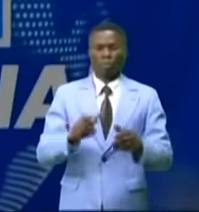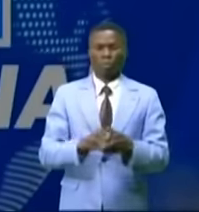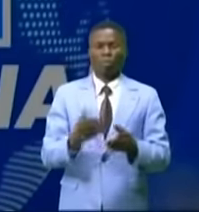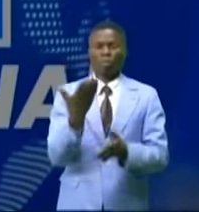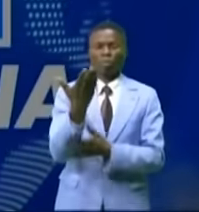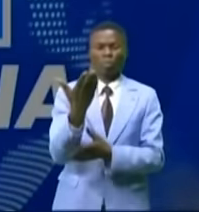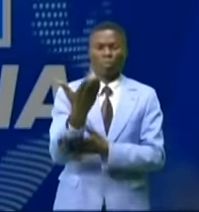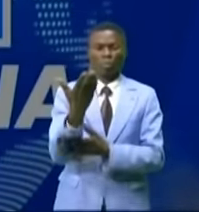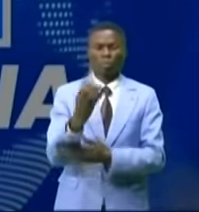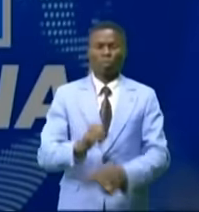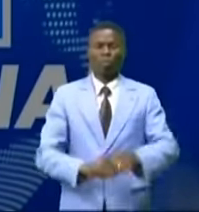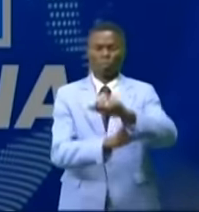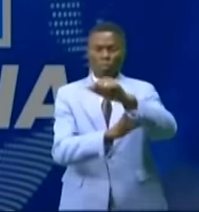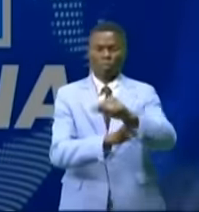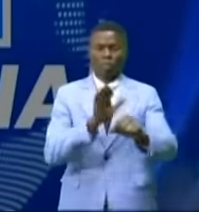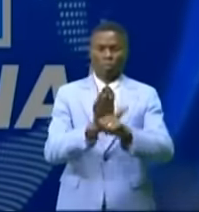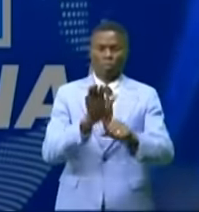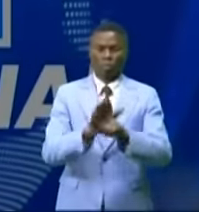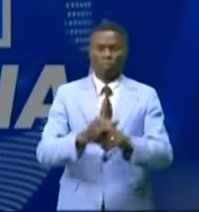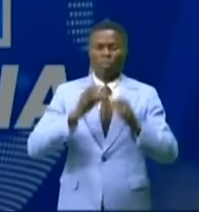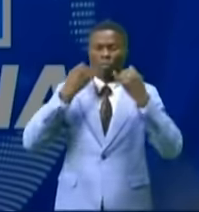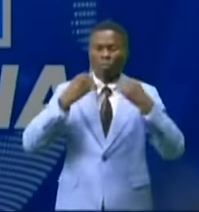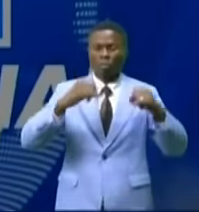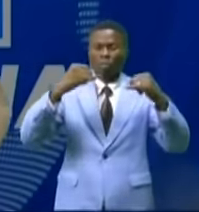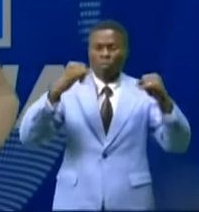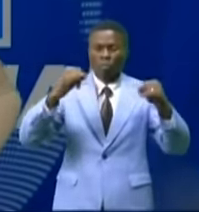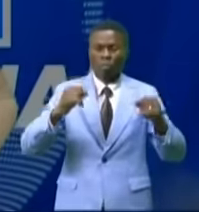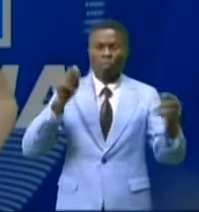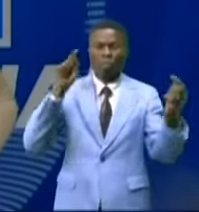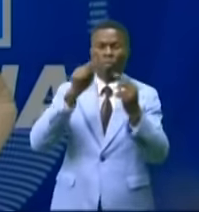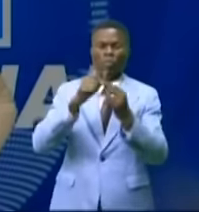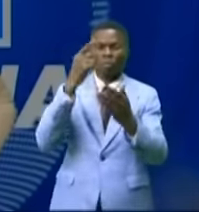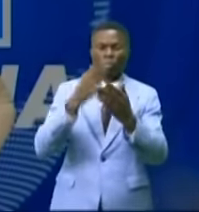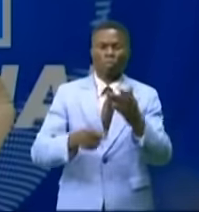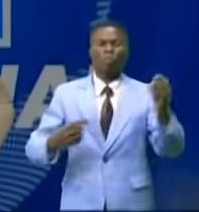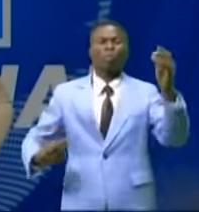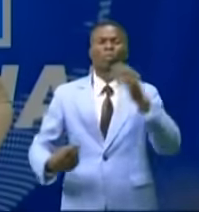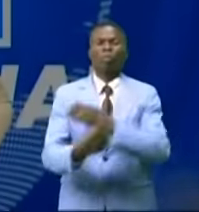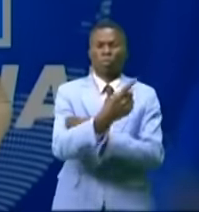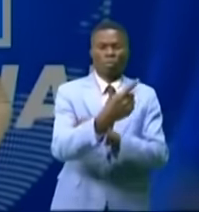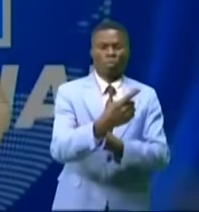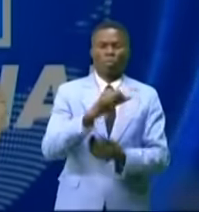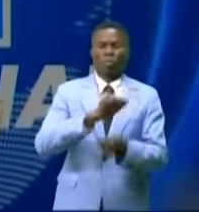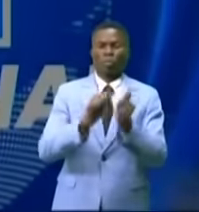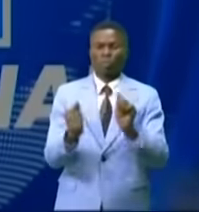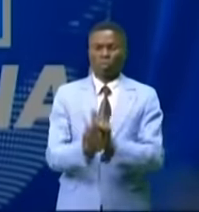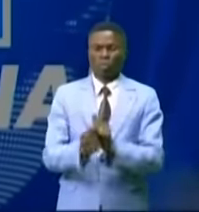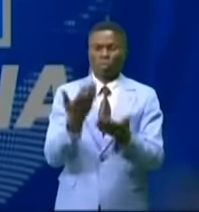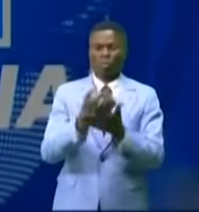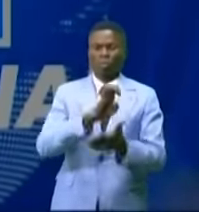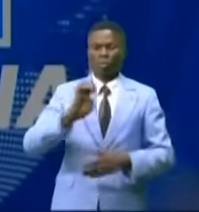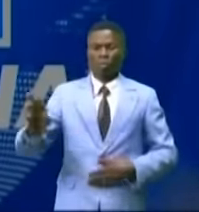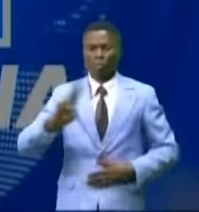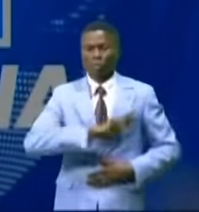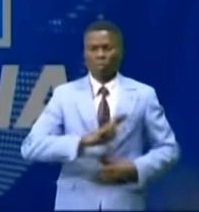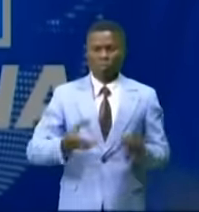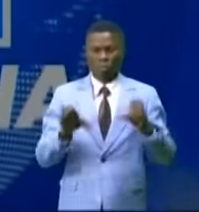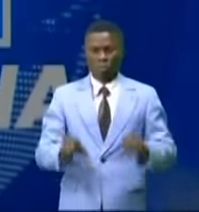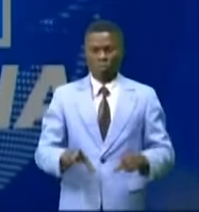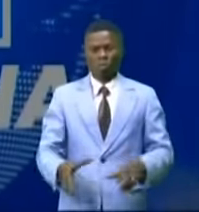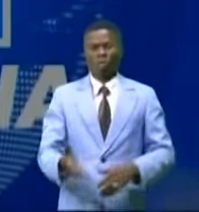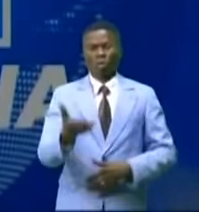sollicite leur appui pour une forte médiatisation, le but étant de dénoncer les atrocités commises à l'est de la RDC. Gaëtan